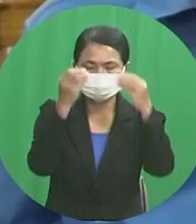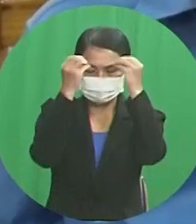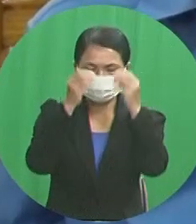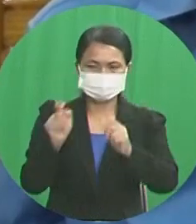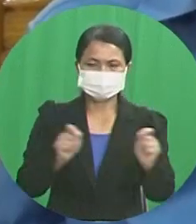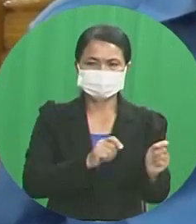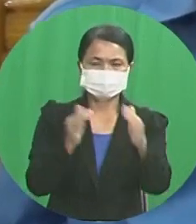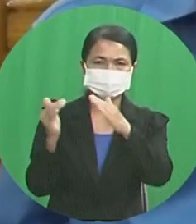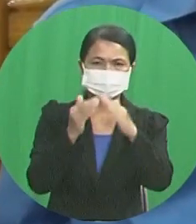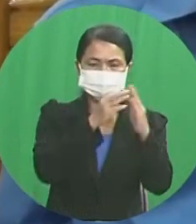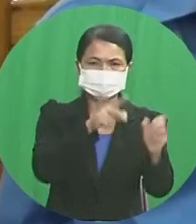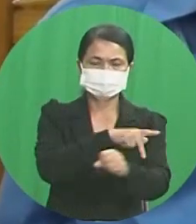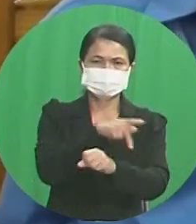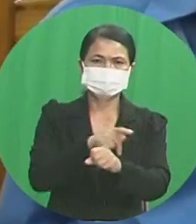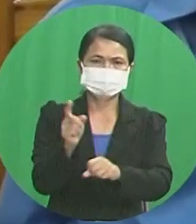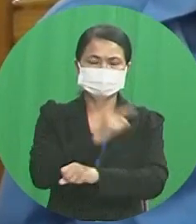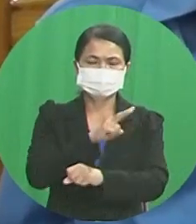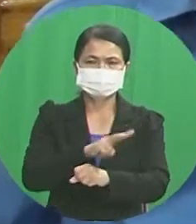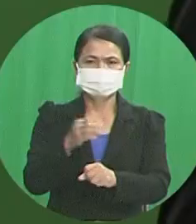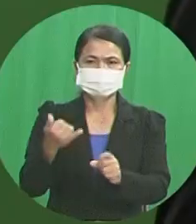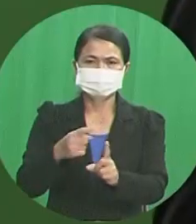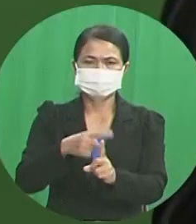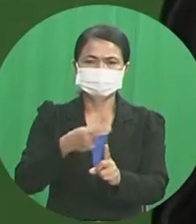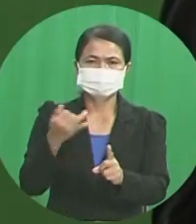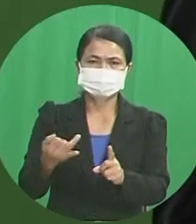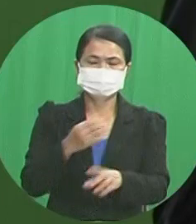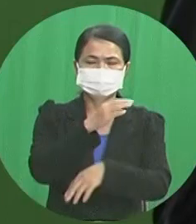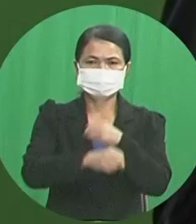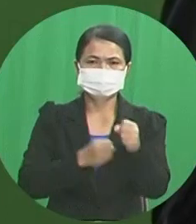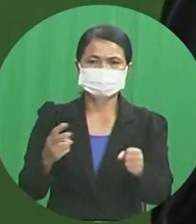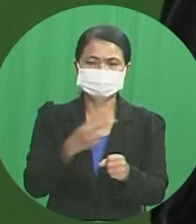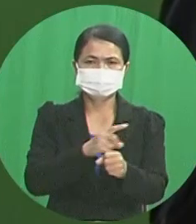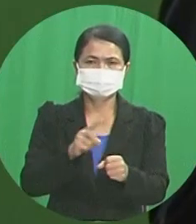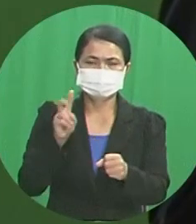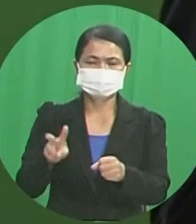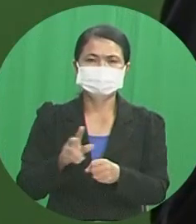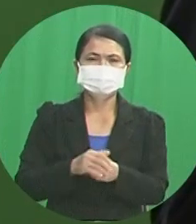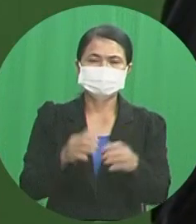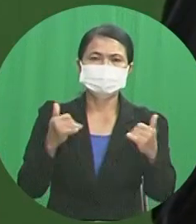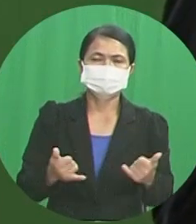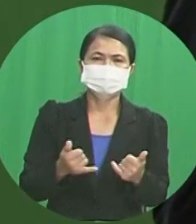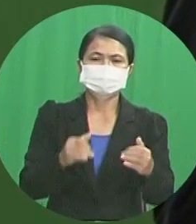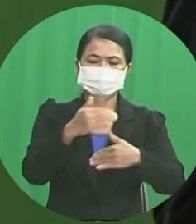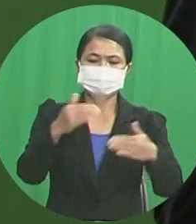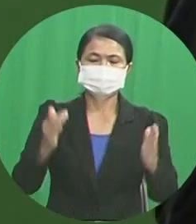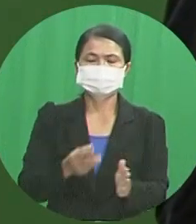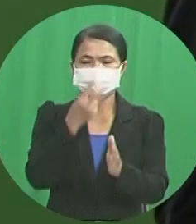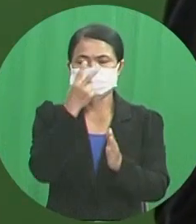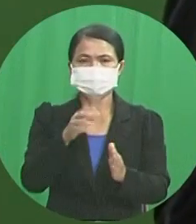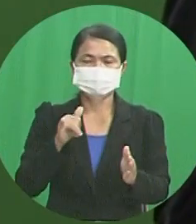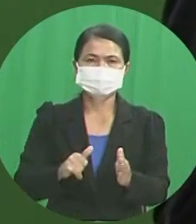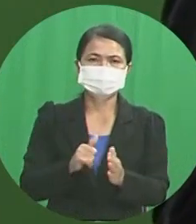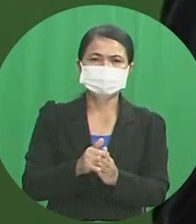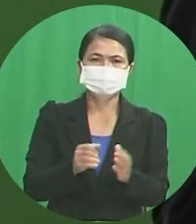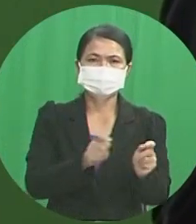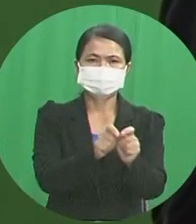ឋបាលរាជធានីខេត្តចុះថ្ងៃទី26ខែកក្កដាឆ្នាំ2012នេះជាកញ្ចក់ឆ្លុះបញ្ចាំងនៅការ